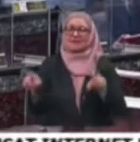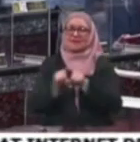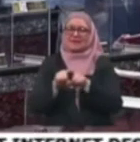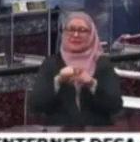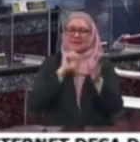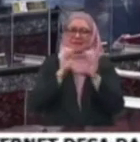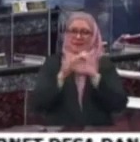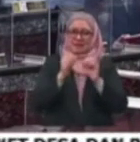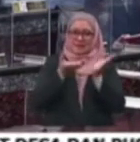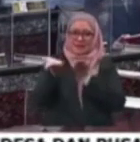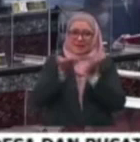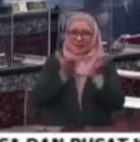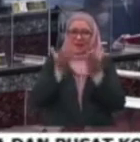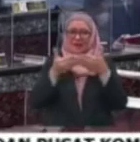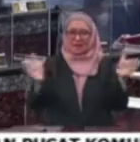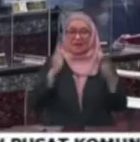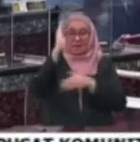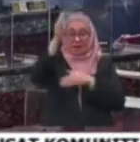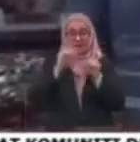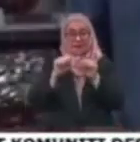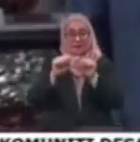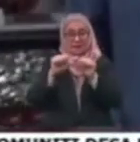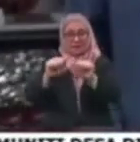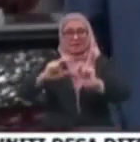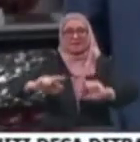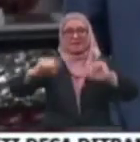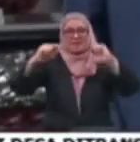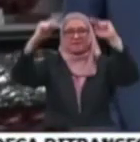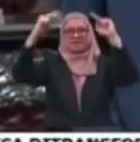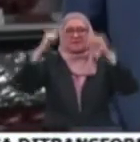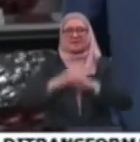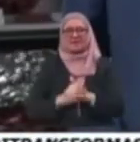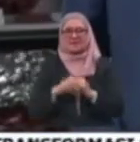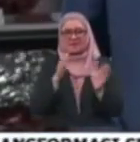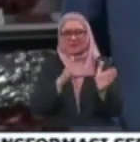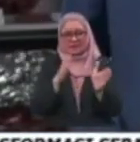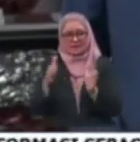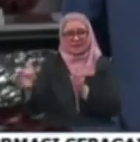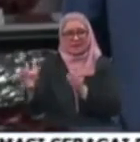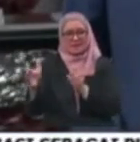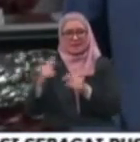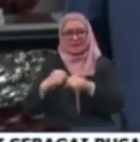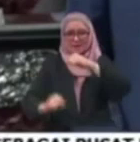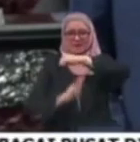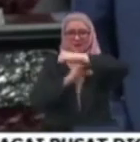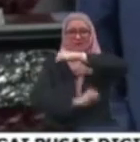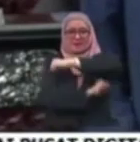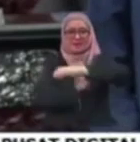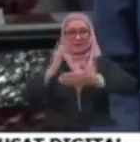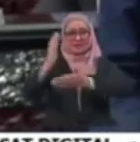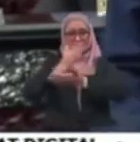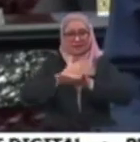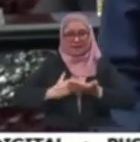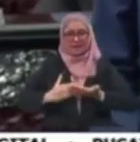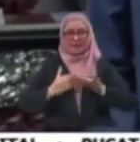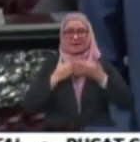pendigitalan perkhidmatan awam akan terus dipertingkat. Plan strategik pendigitalan sektor awam